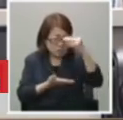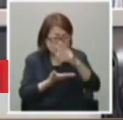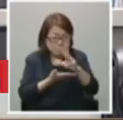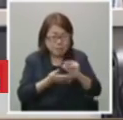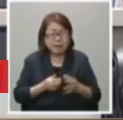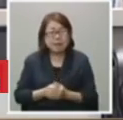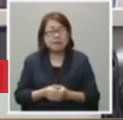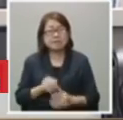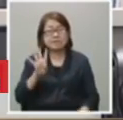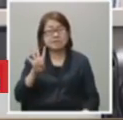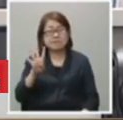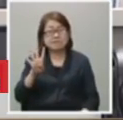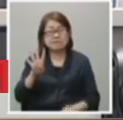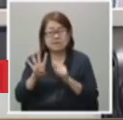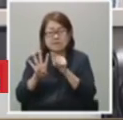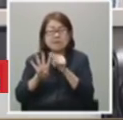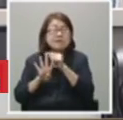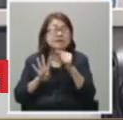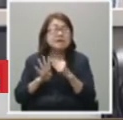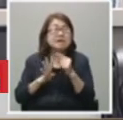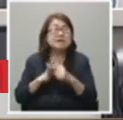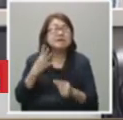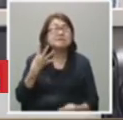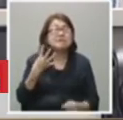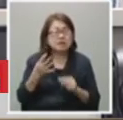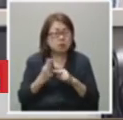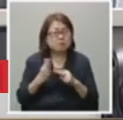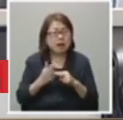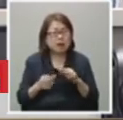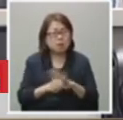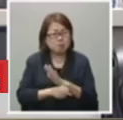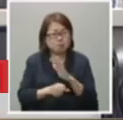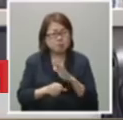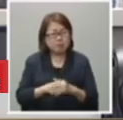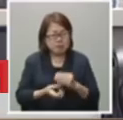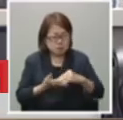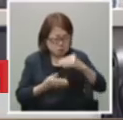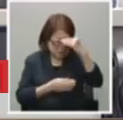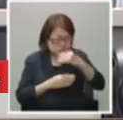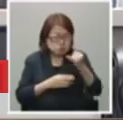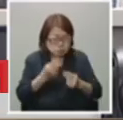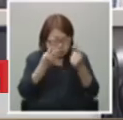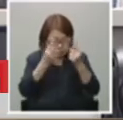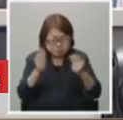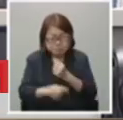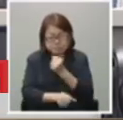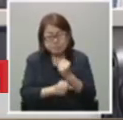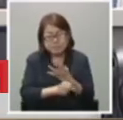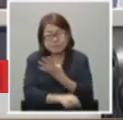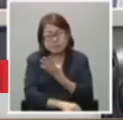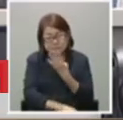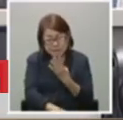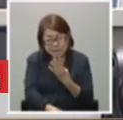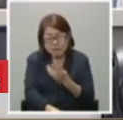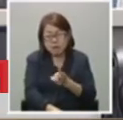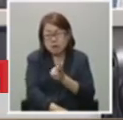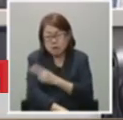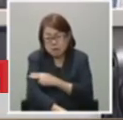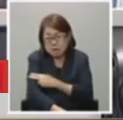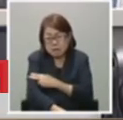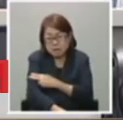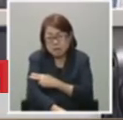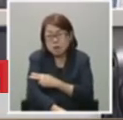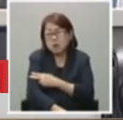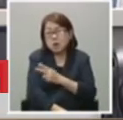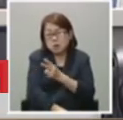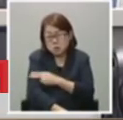นตัวเลขที่เหมาะสมที่สุดเราถึงต้องเรียนปริญญาตรี4ปีไงฮะเราถึงต้องเรียนด็อกเตอร์4ปีรวมปริญญาโทอีก2ปีไงฮะรั